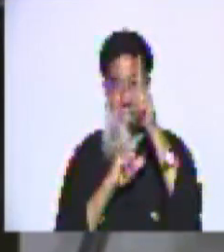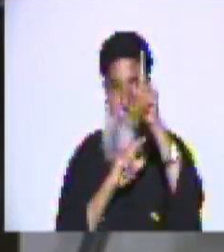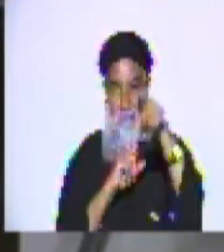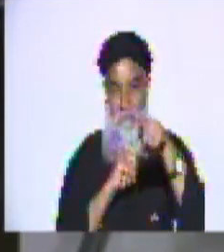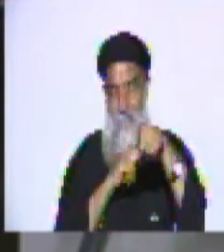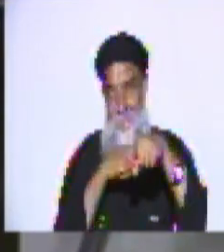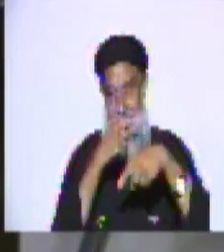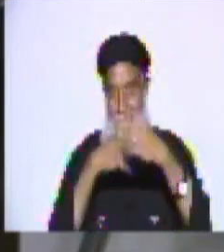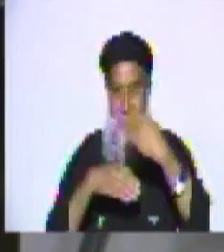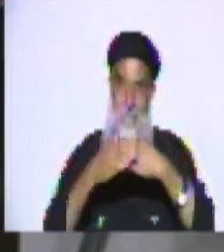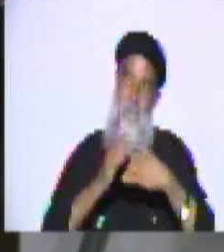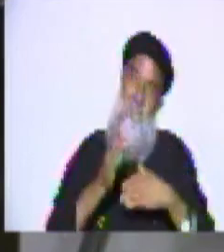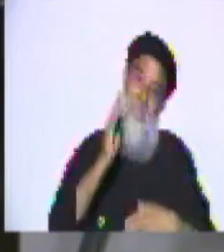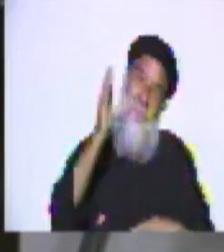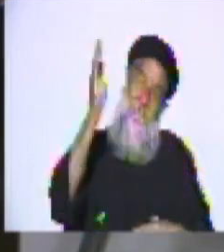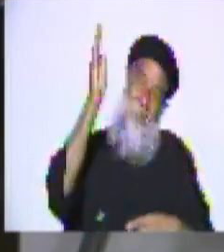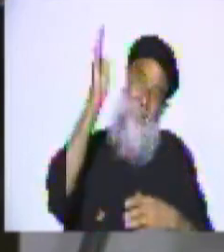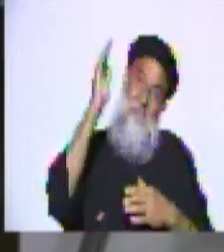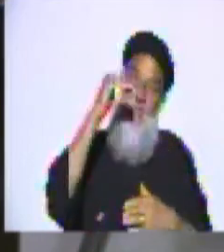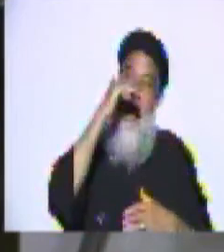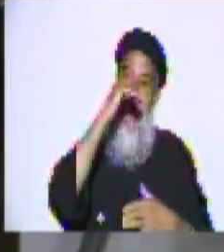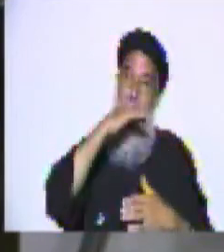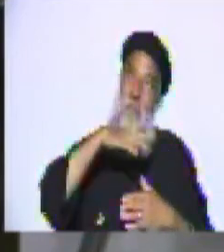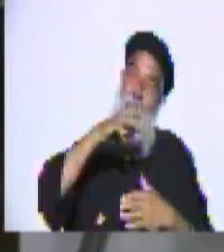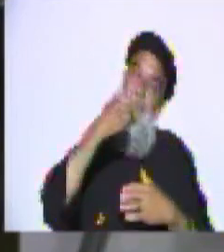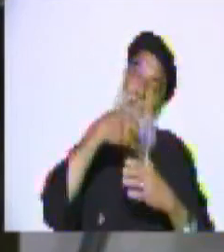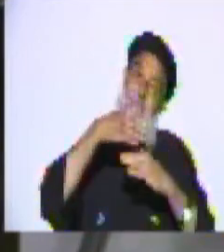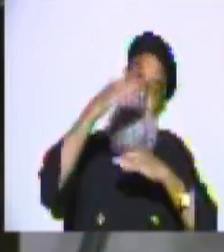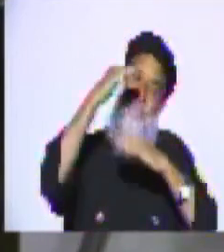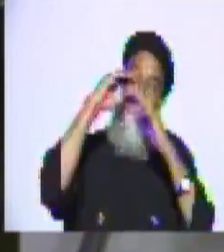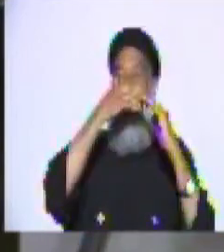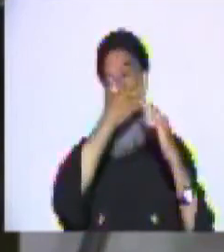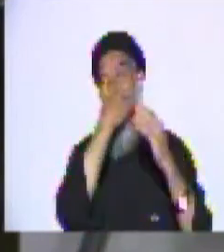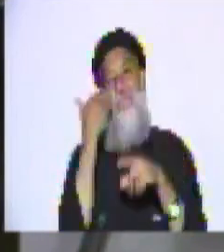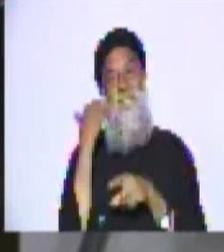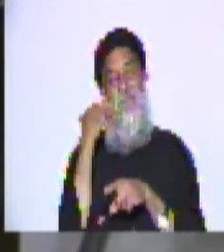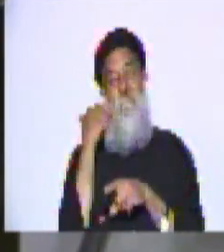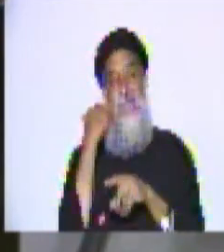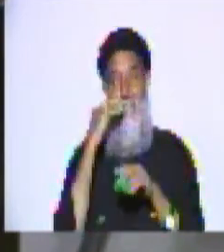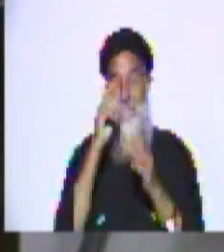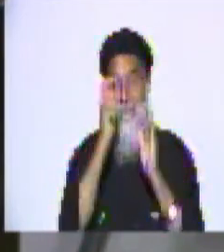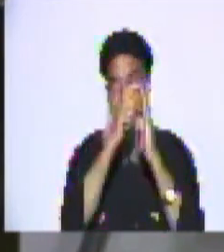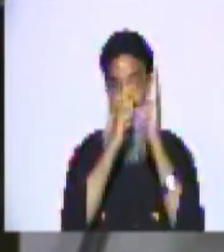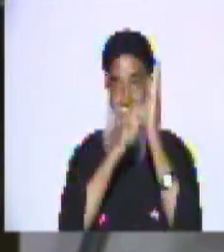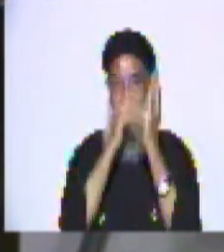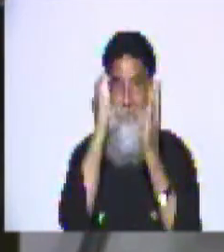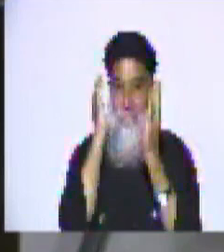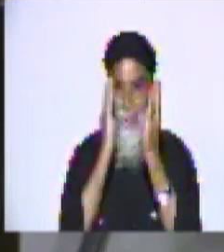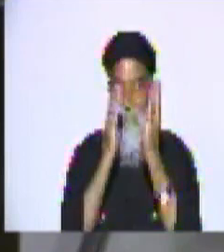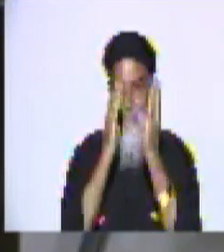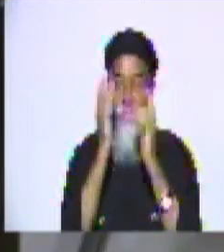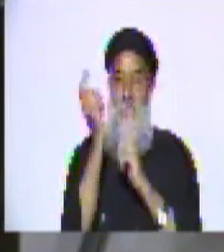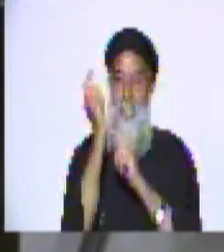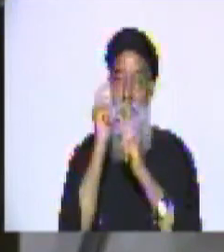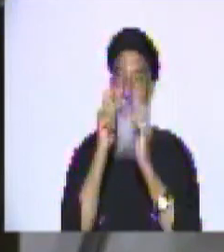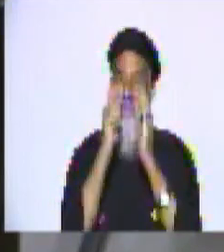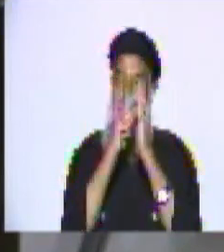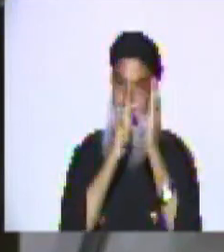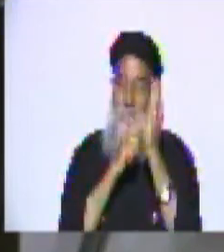عشان لما يرفع العريس عنهم حينئذ يصومون، فده كان نظام وضعه السيد المسيح له